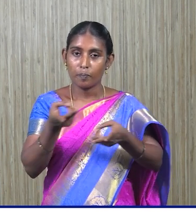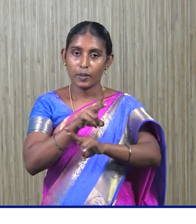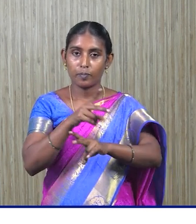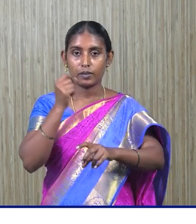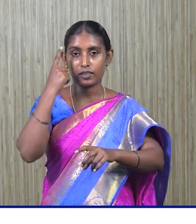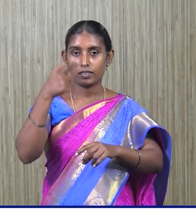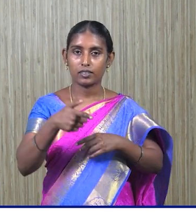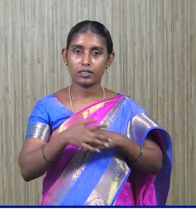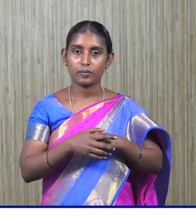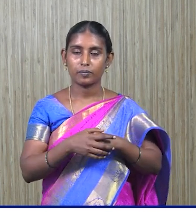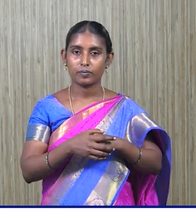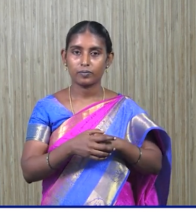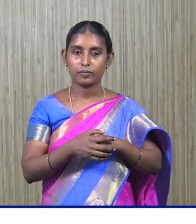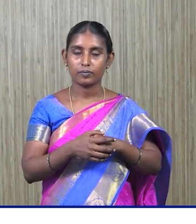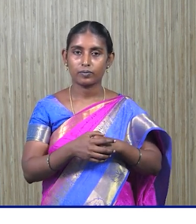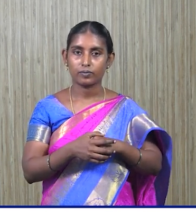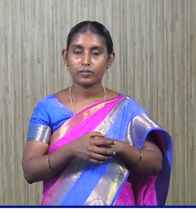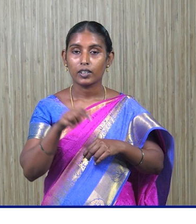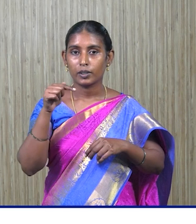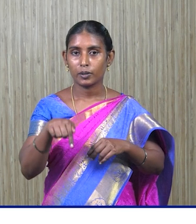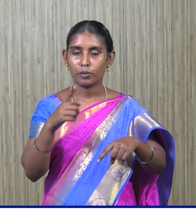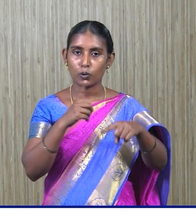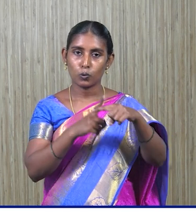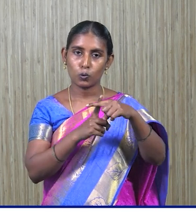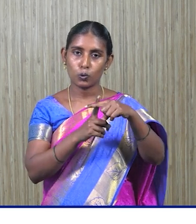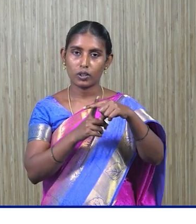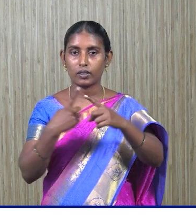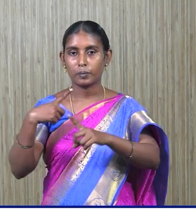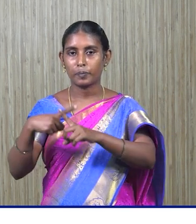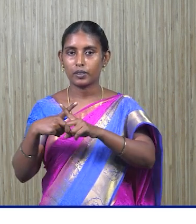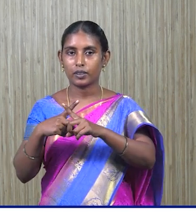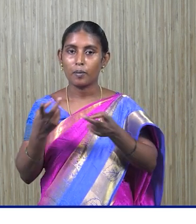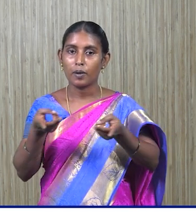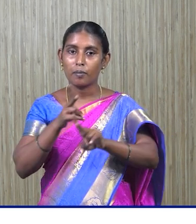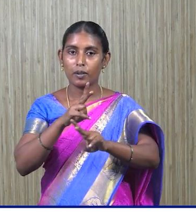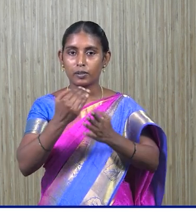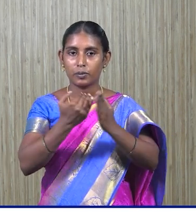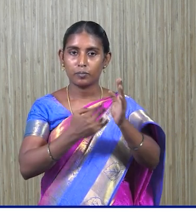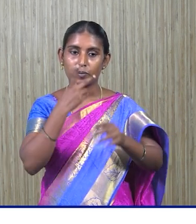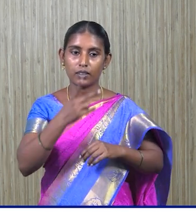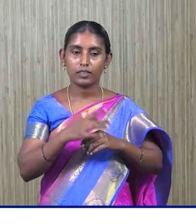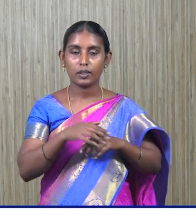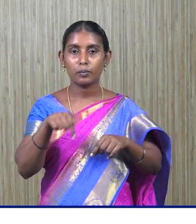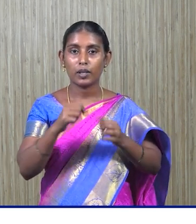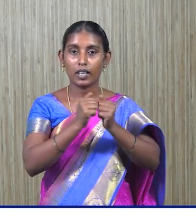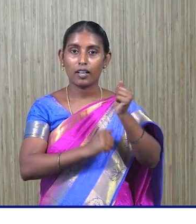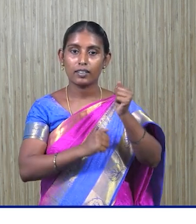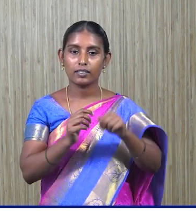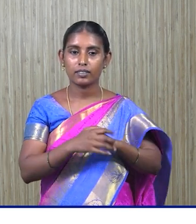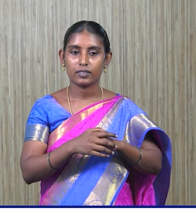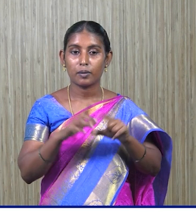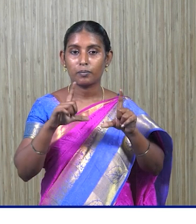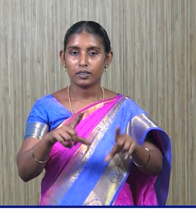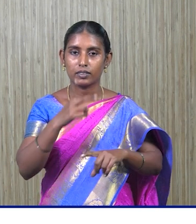பண்புகள் நாம் போகிறோம். இதுக்கு முன்னாடி நம்ம இப்போ கூட்டலுக்கும் பெருக்கலுக்கும் தான் நம்ம வந்து பரிமாற்ற பண்பு பார்த்தோம். இப்போது கழித்தலுக்கு நம்ம போவோம். இப்போ